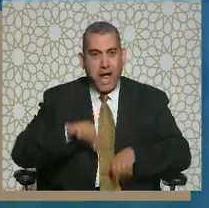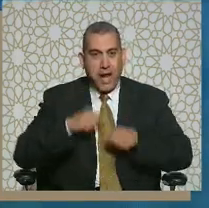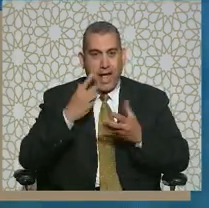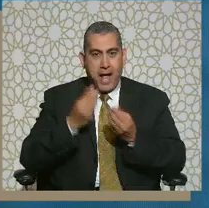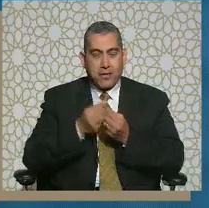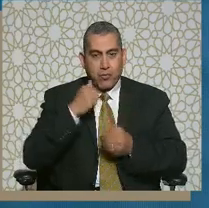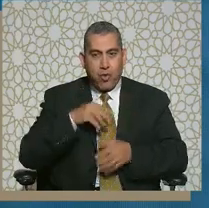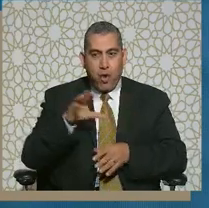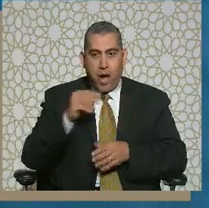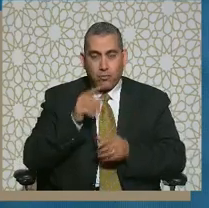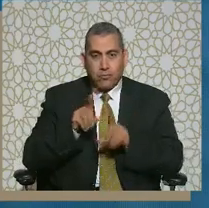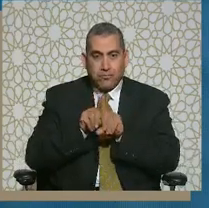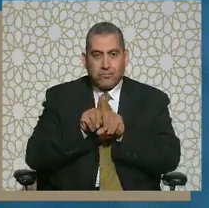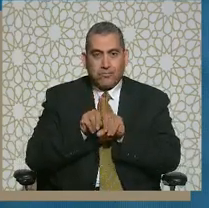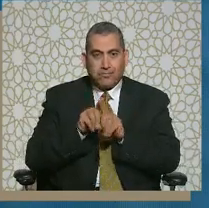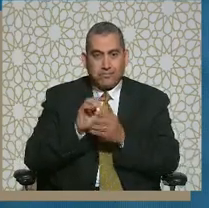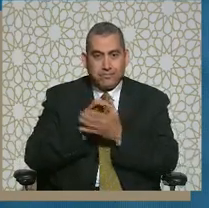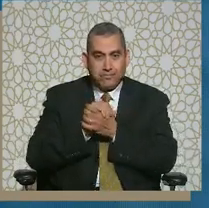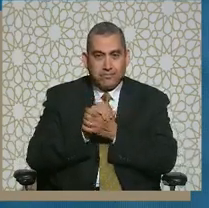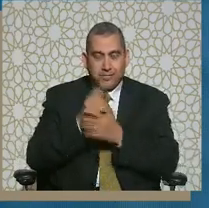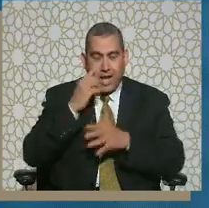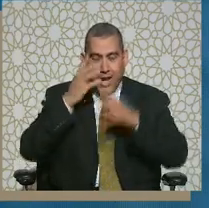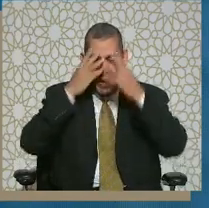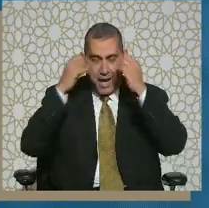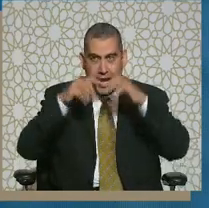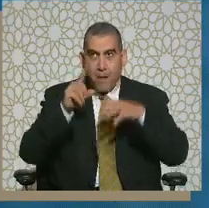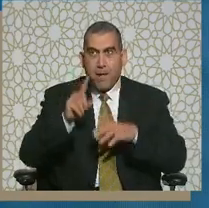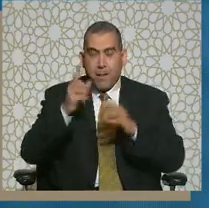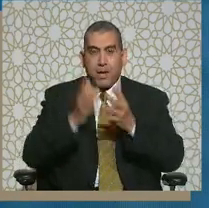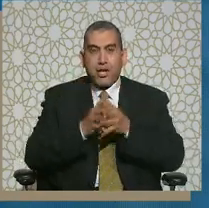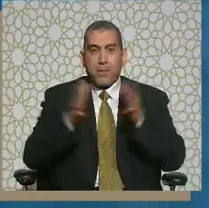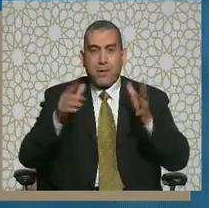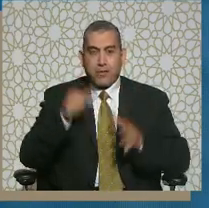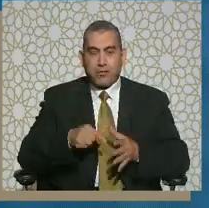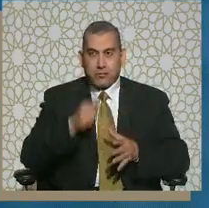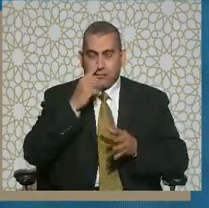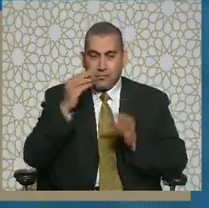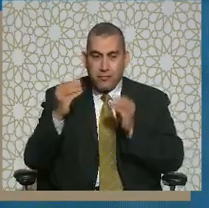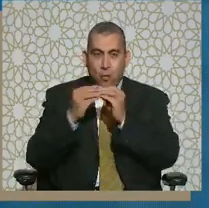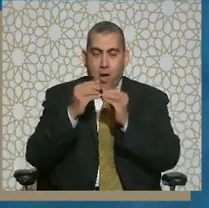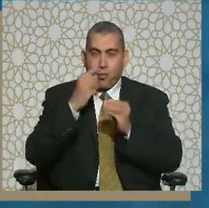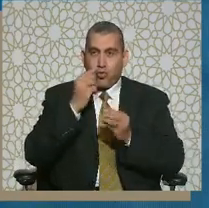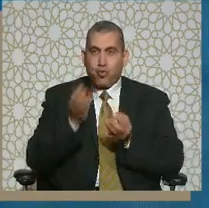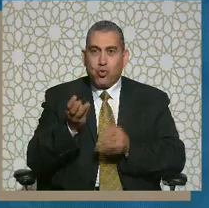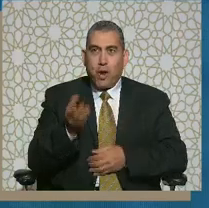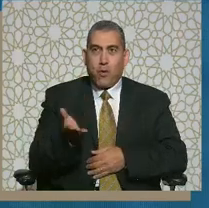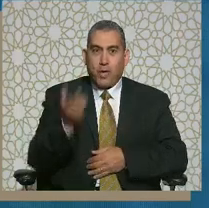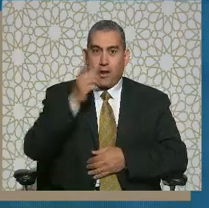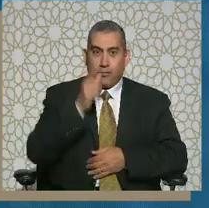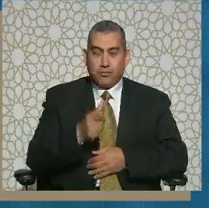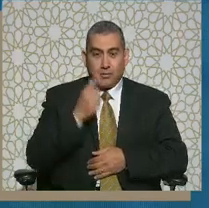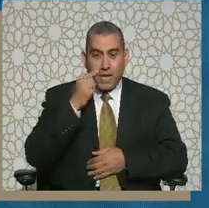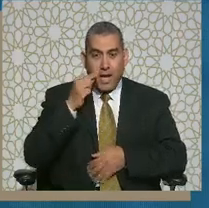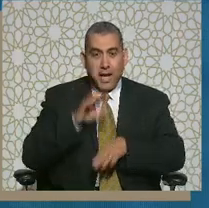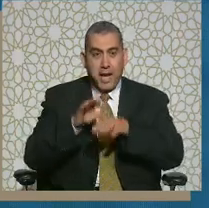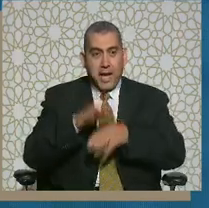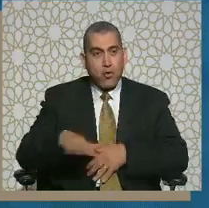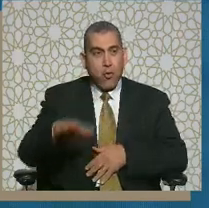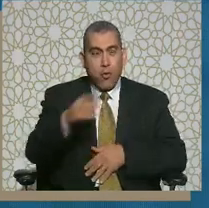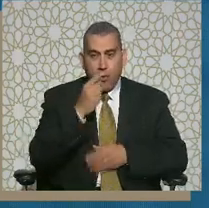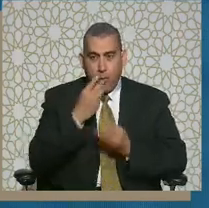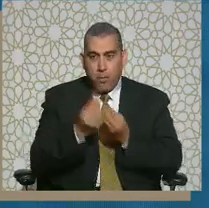وجود الانس نعمه من نعم ربنا الكبير الودود سبحانه وتعالى لانه بيخلي الناس تقرب من